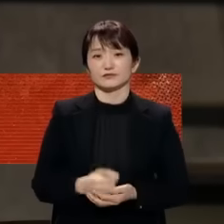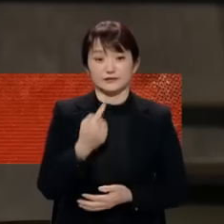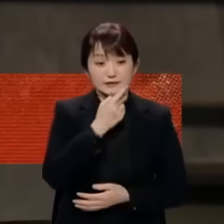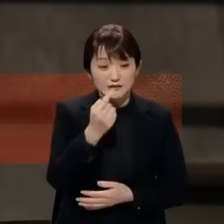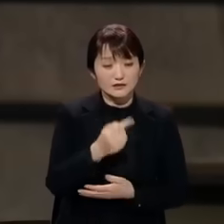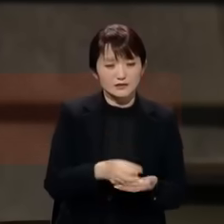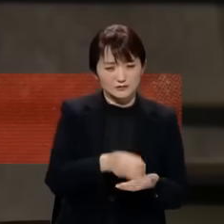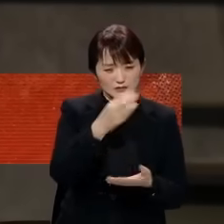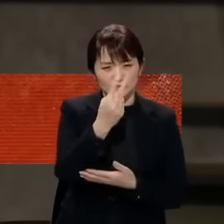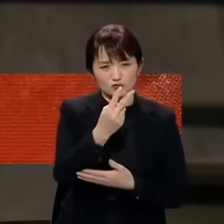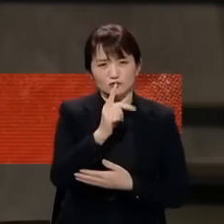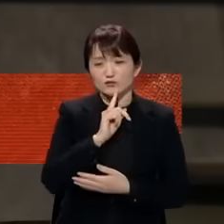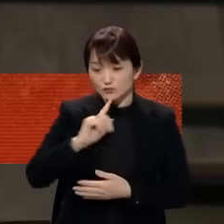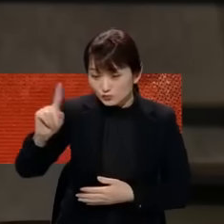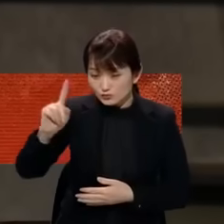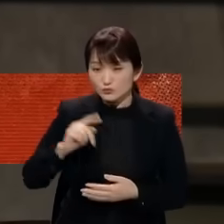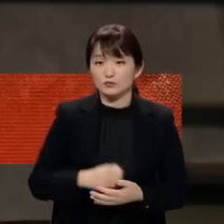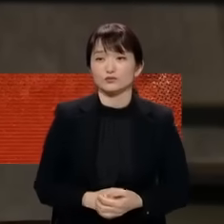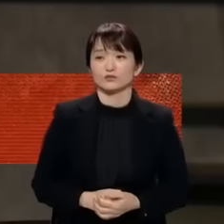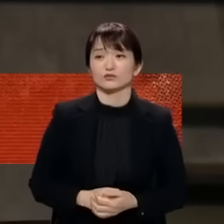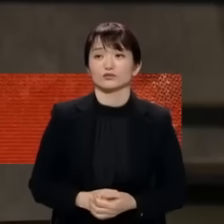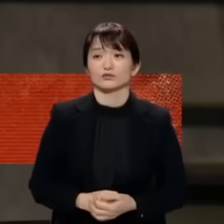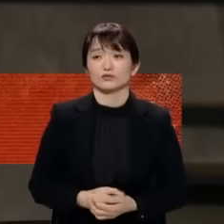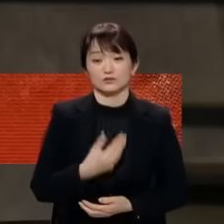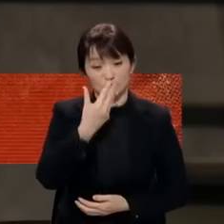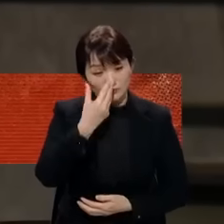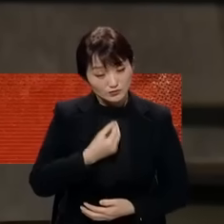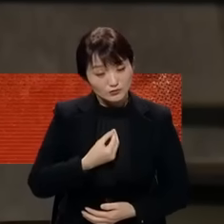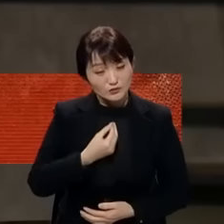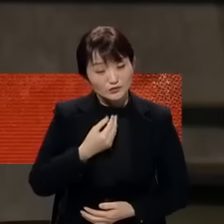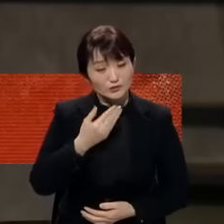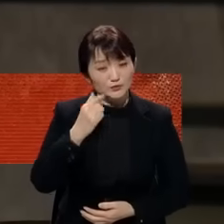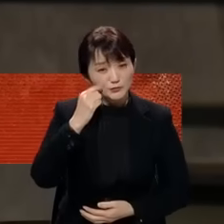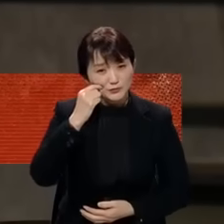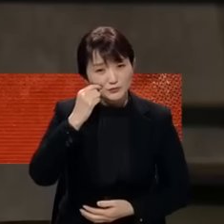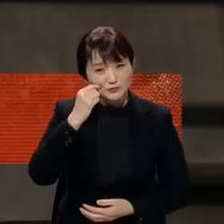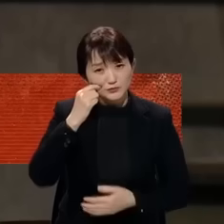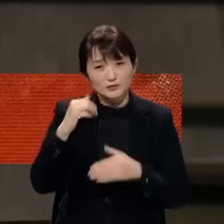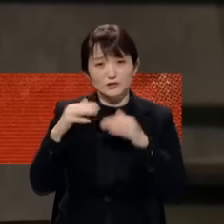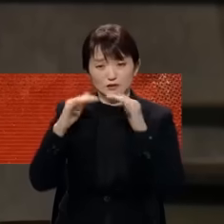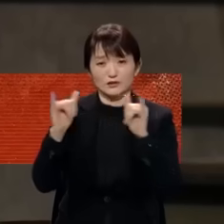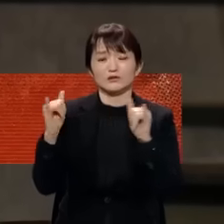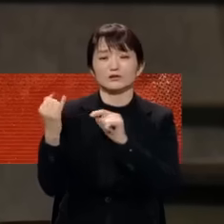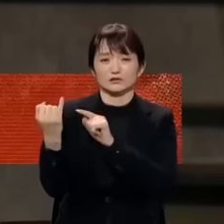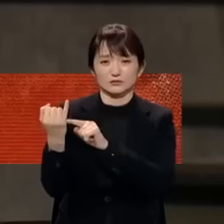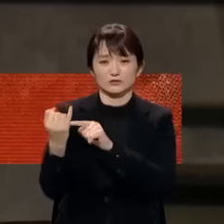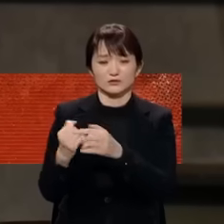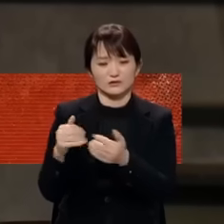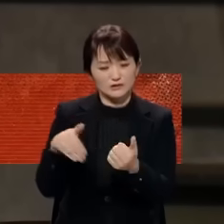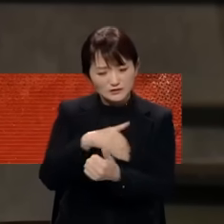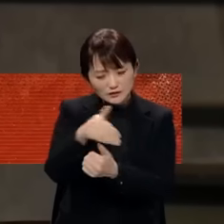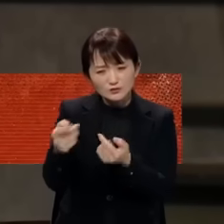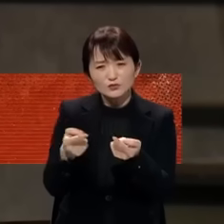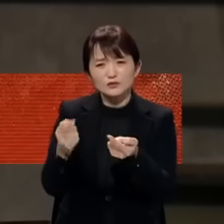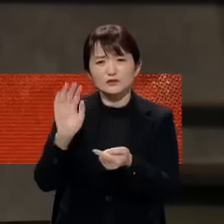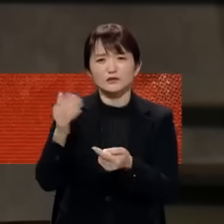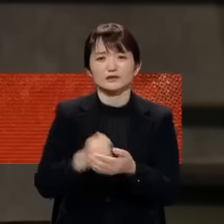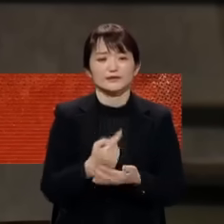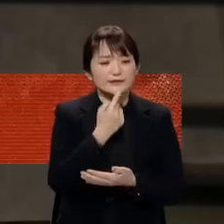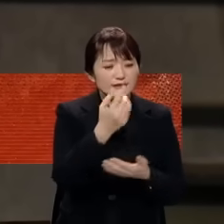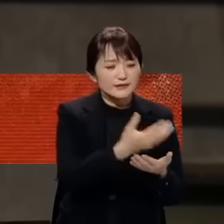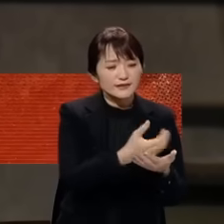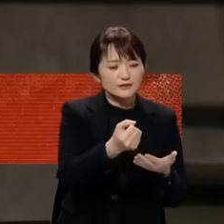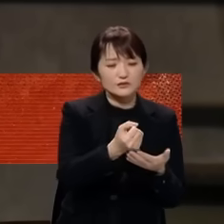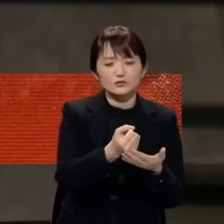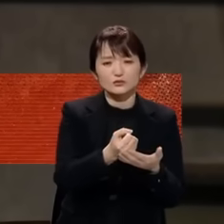두 개나 시켰고 이러면 게다가 또 못 음료을 못 드신 분은 어르신이 있고 이러면 좀 융통적으로 해야 되는데 그 케 갖고 나가서 드세요